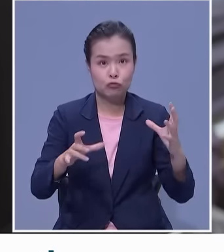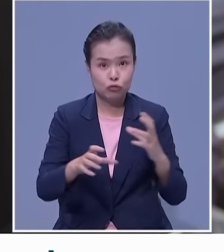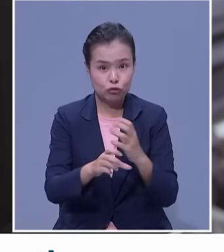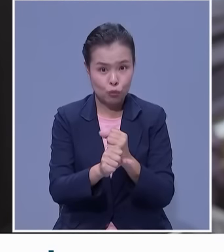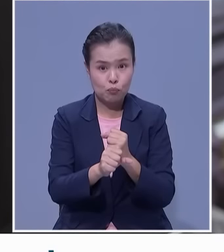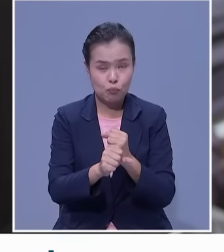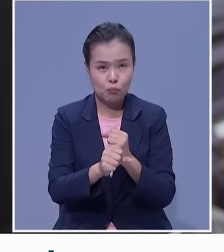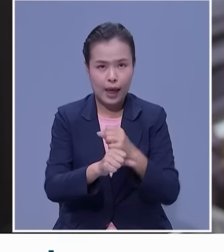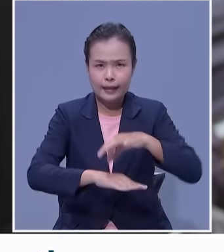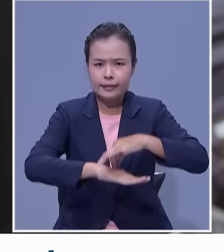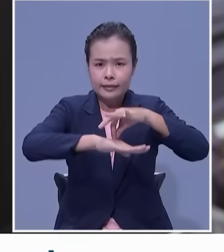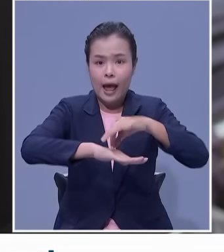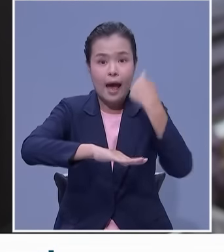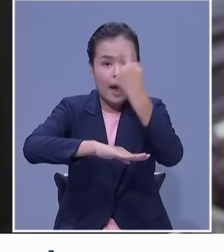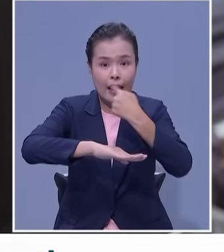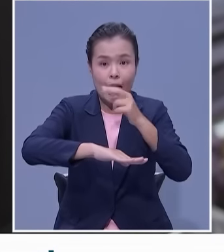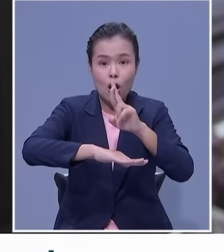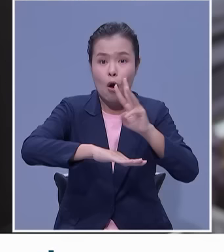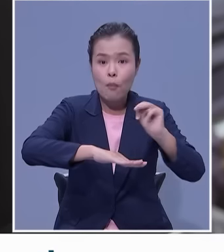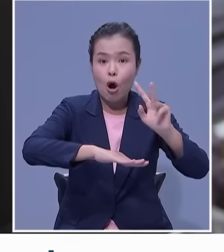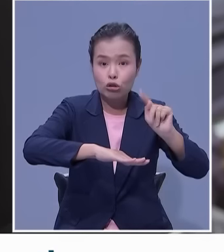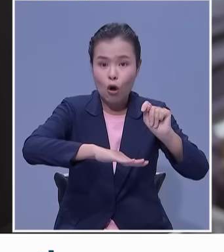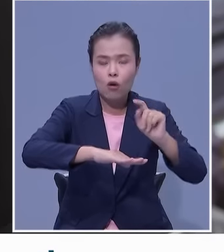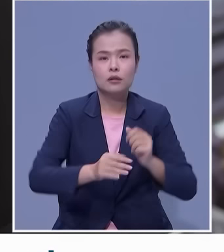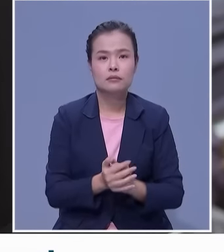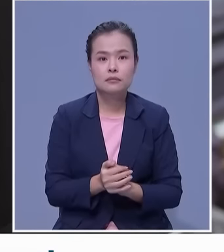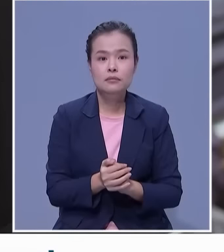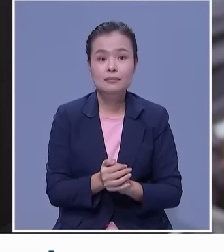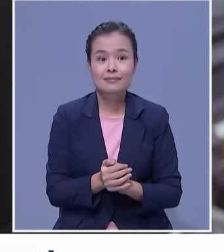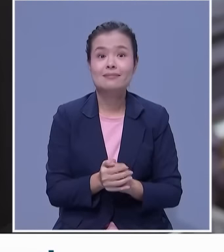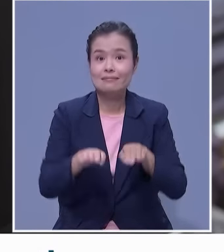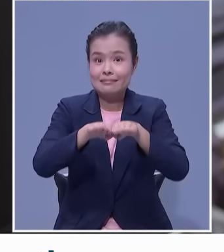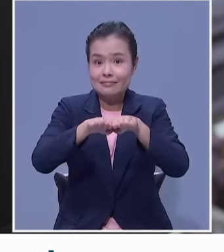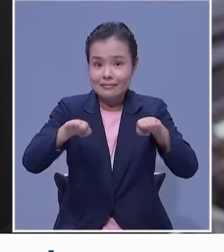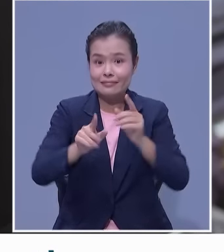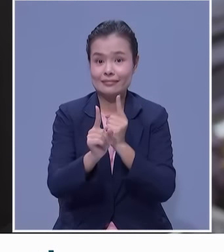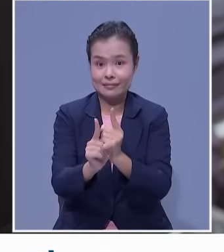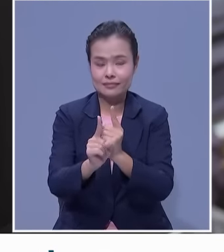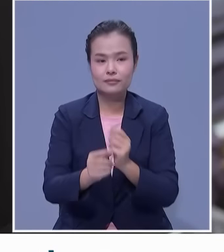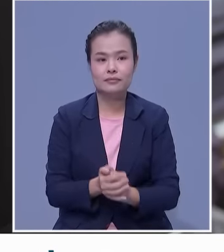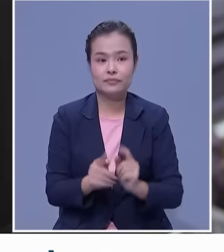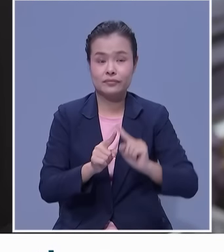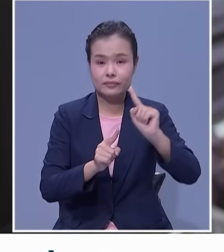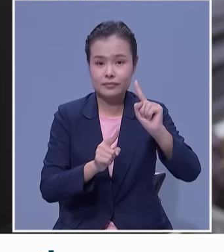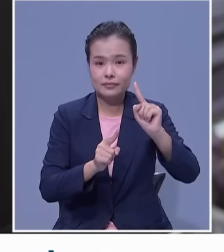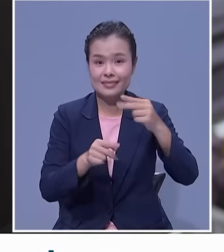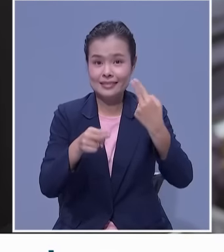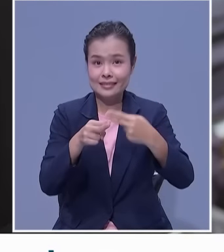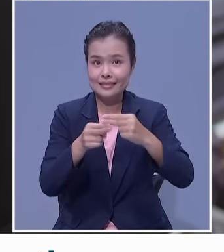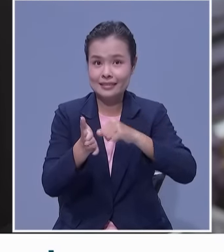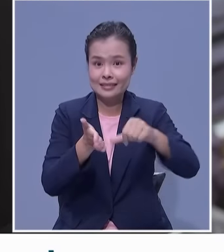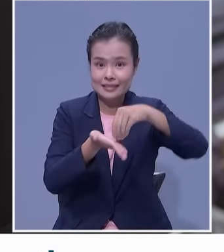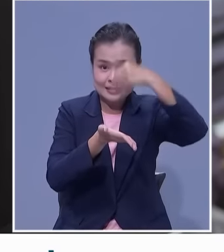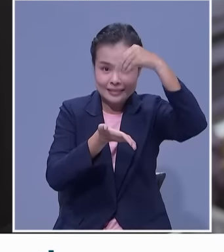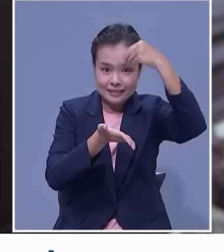นะว่าถ้าจะแต่งตั้งบุคคลใดเป็นรัฐมนตรีจะต้องไม่เข้าเงื่อนไขตามนี้นะครับ 1คือถูกลบชื่อจากการเป็น